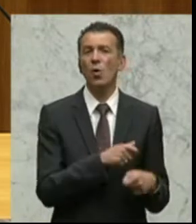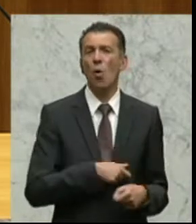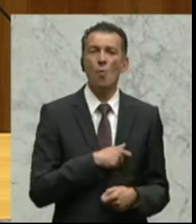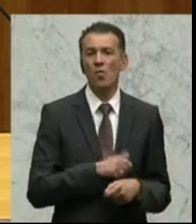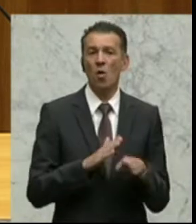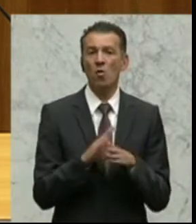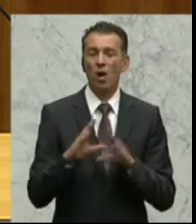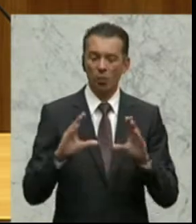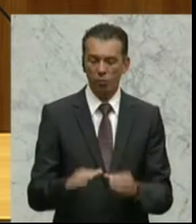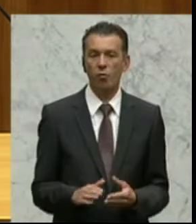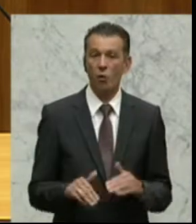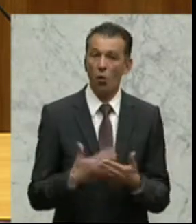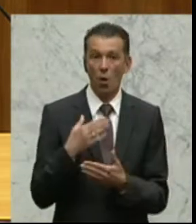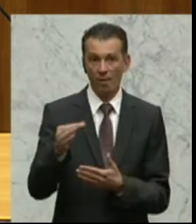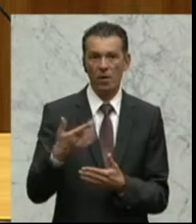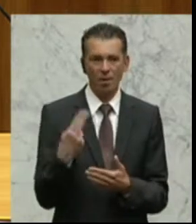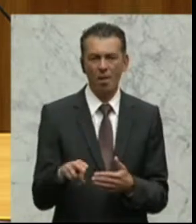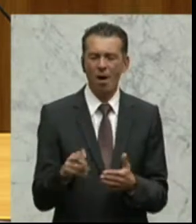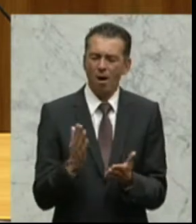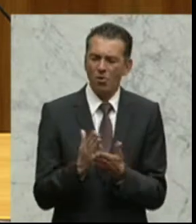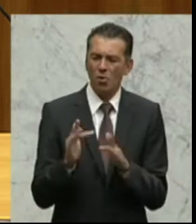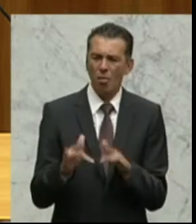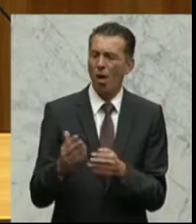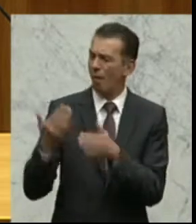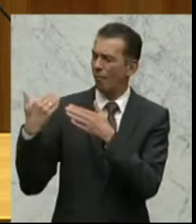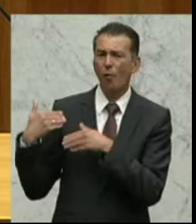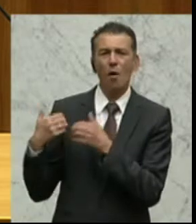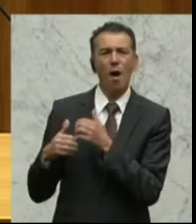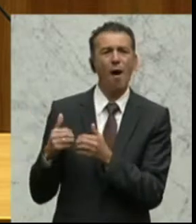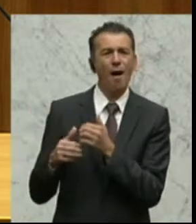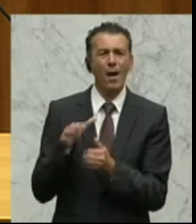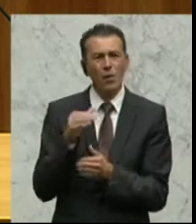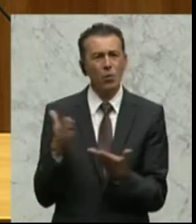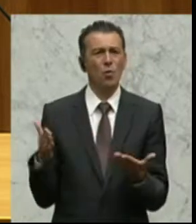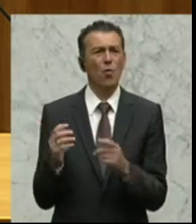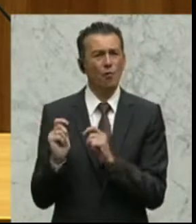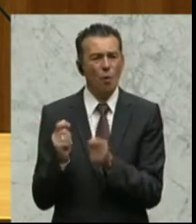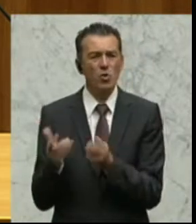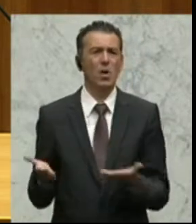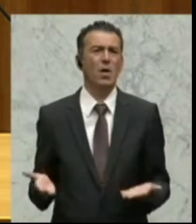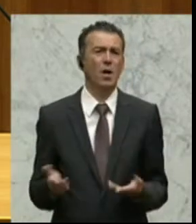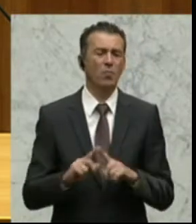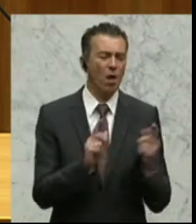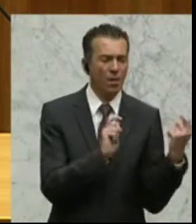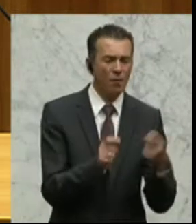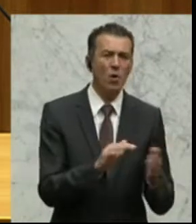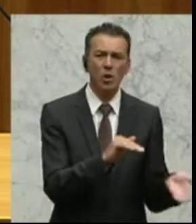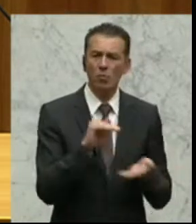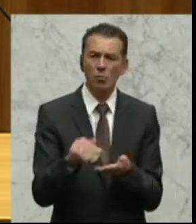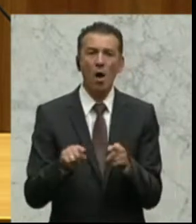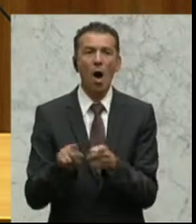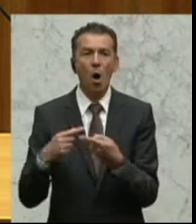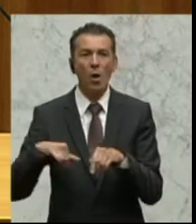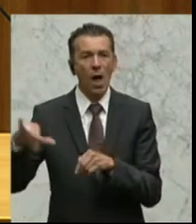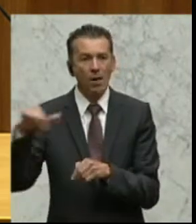werden auch aufsetzen auf Vorschläge des Rechnungshofes und andere Vorschläge, die vorliegen und auch der Landeshauptleutekonferenz,